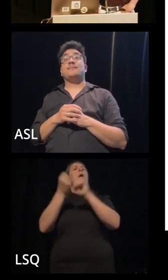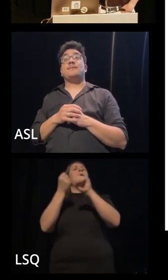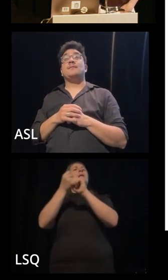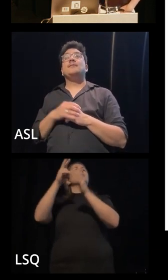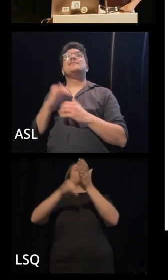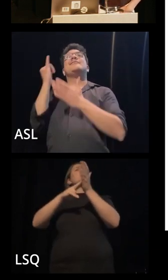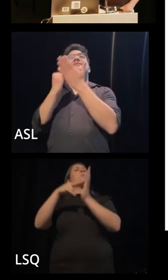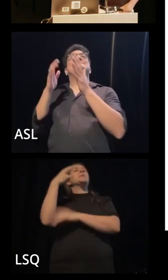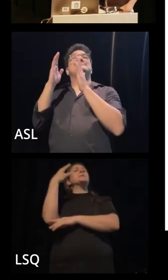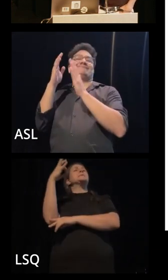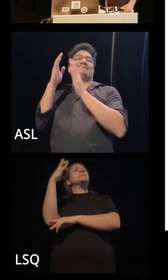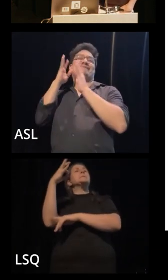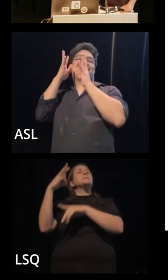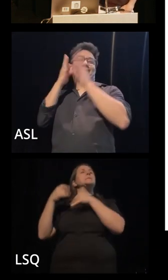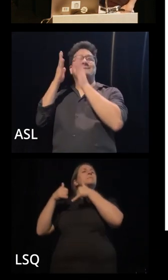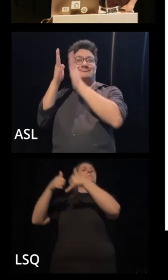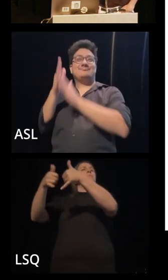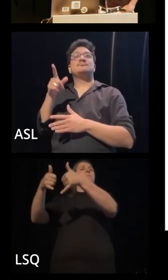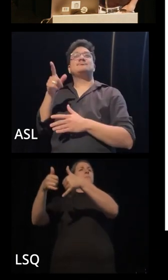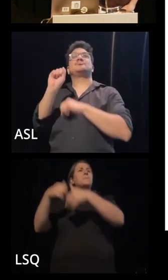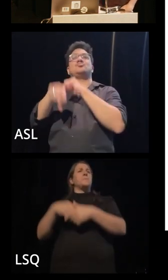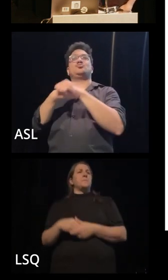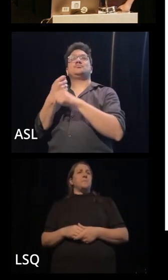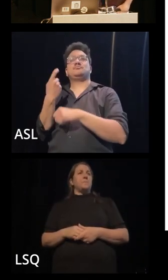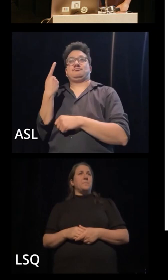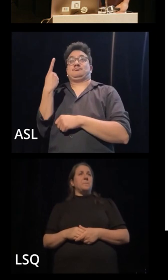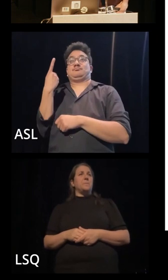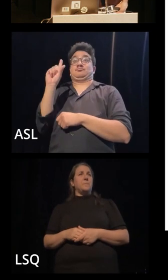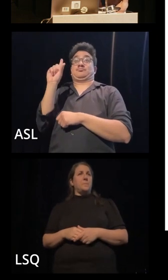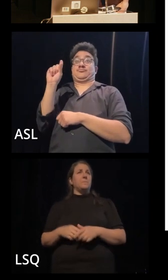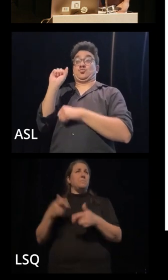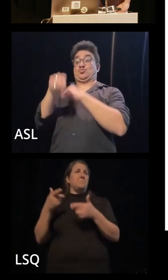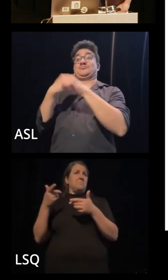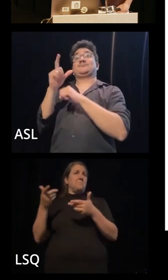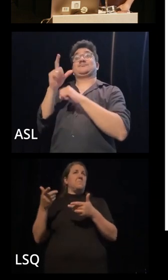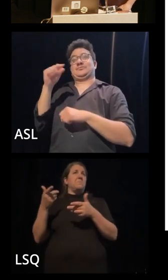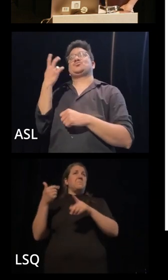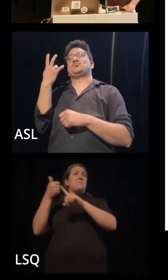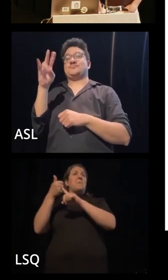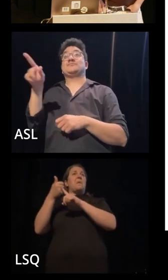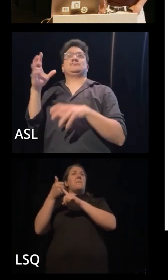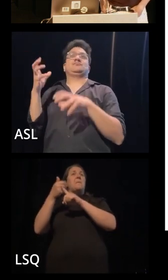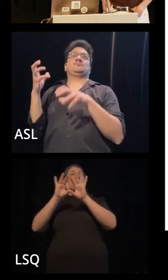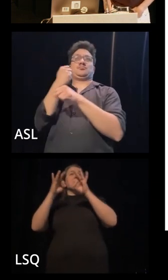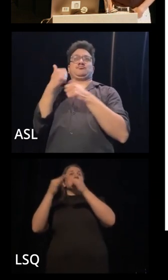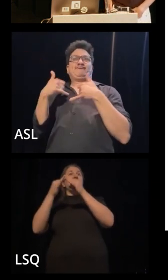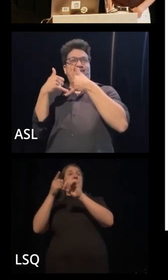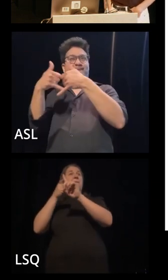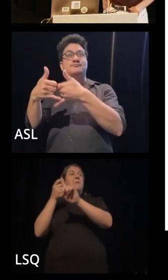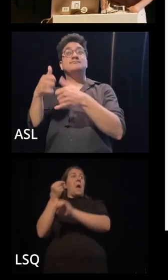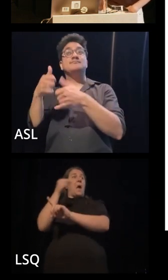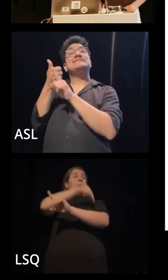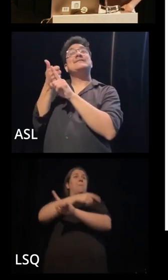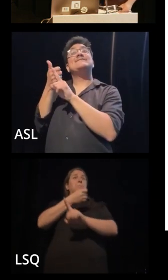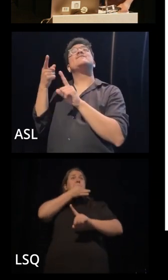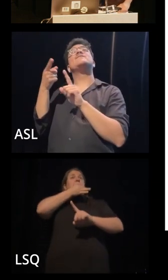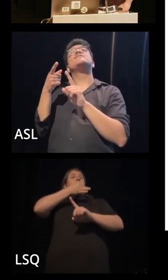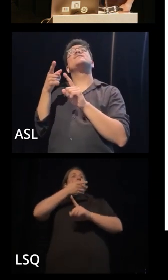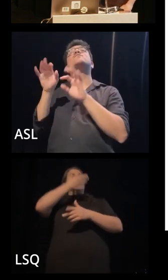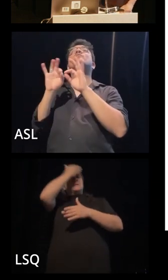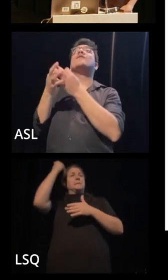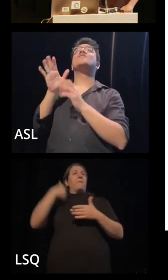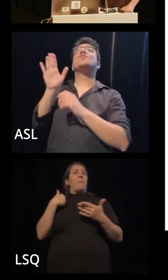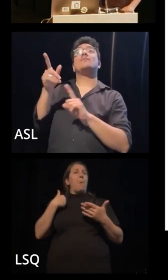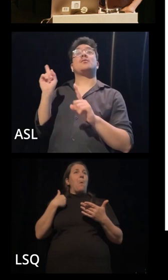2017, originaire de Saint-Sébastien, avec la surprise que sa famille est originaire de la rivière de la Vida Soa et nous lui avons proposé